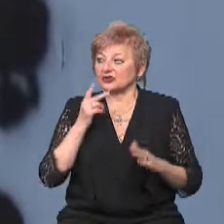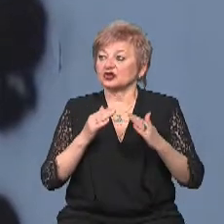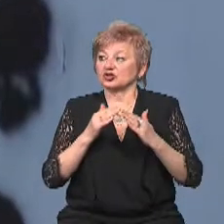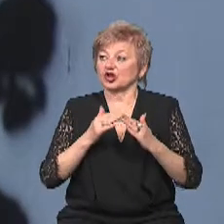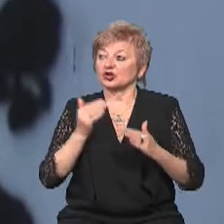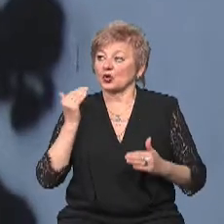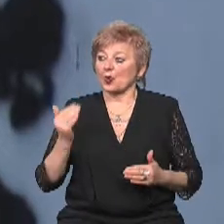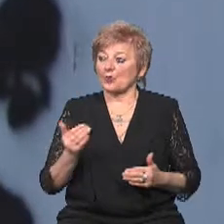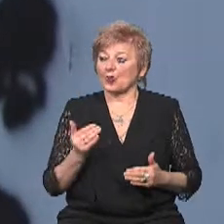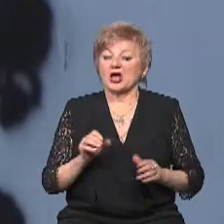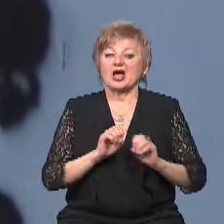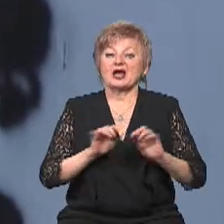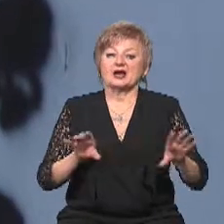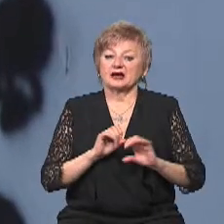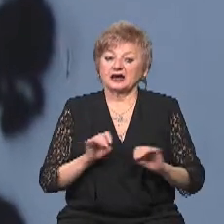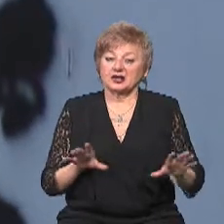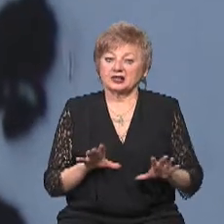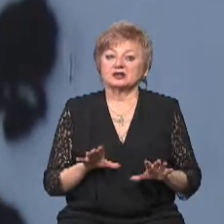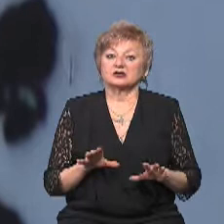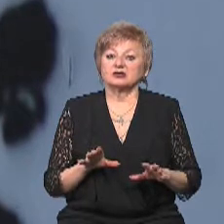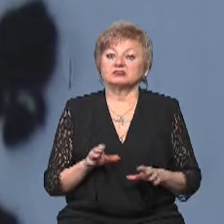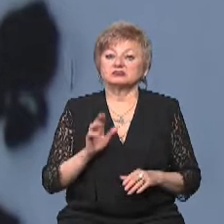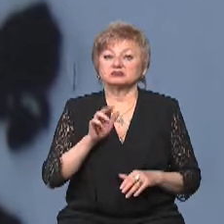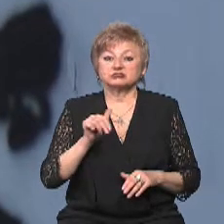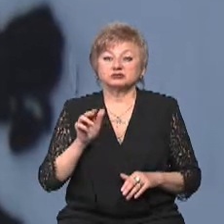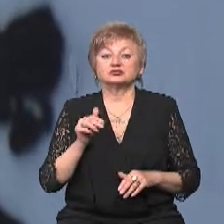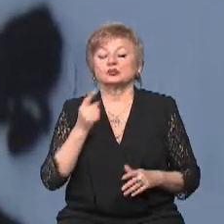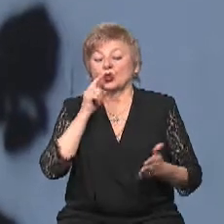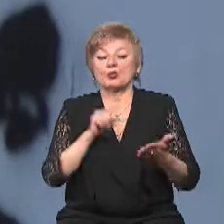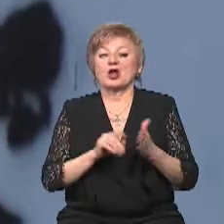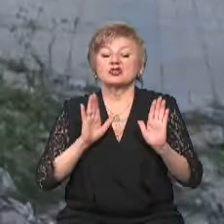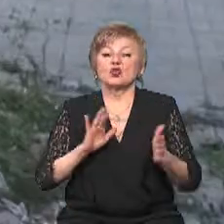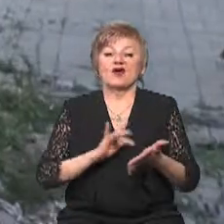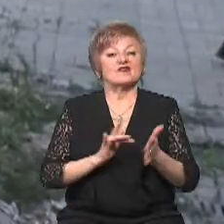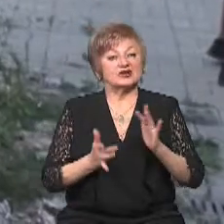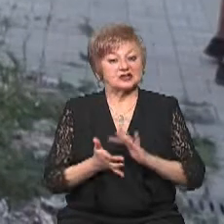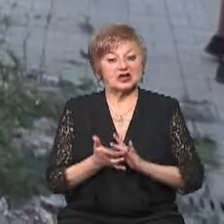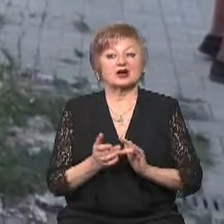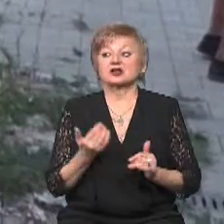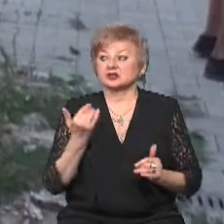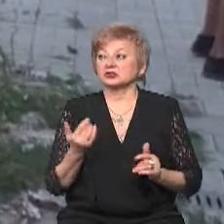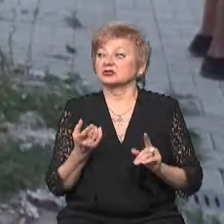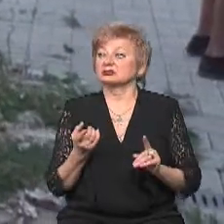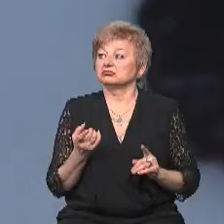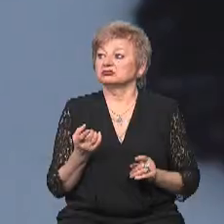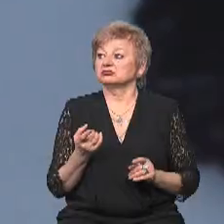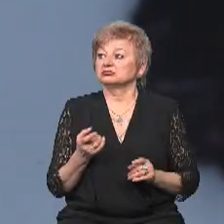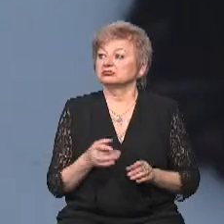будинків. Реклама зараз вже не тільки інтернет-сайтів, вона змінюється.